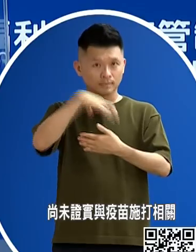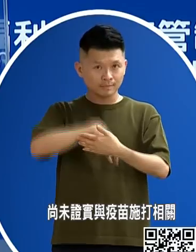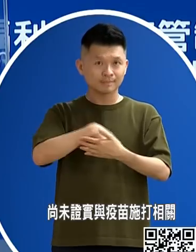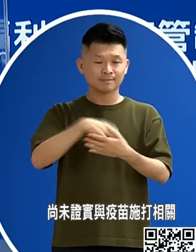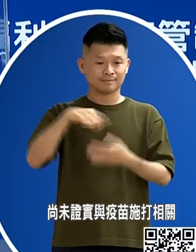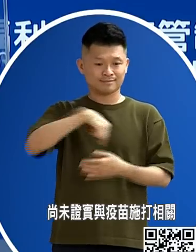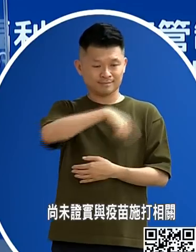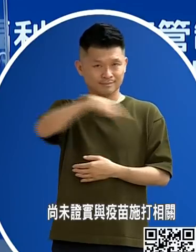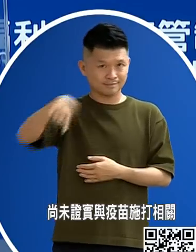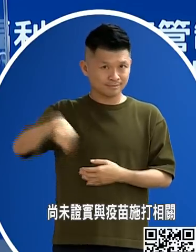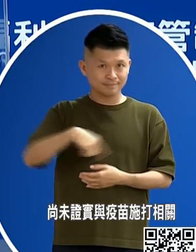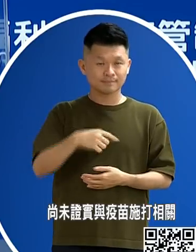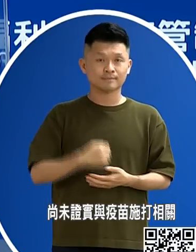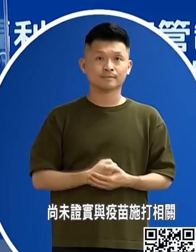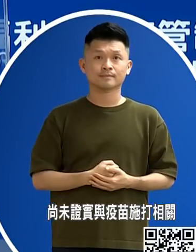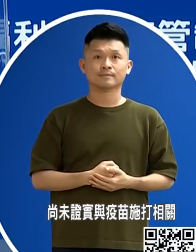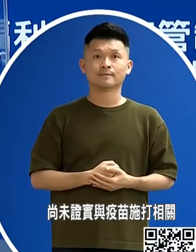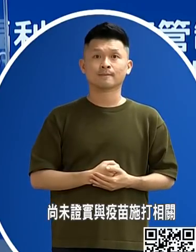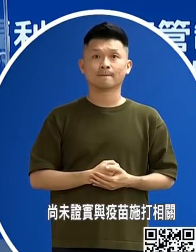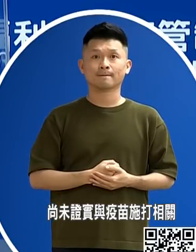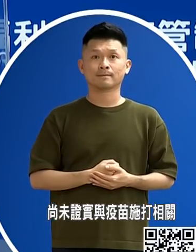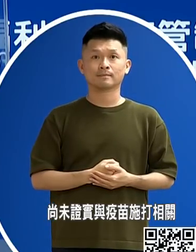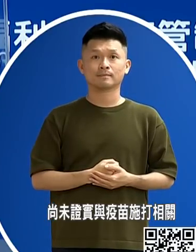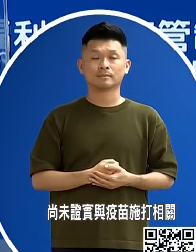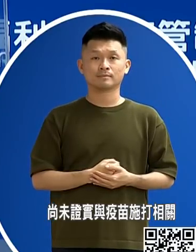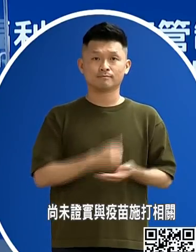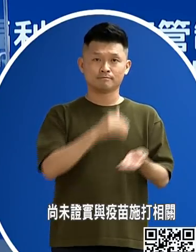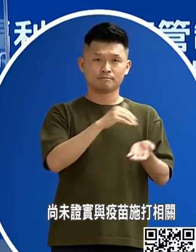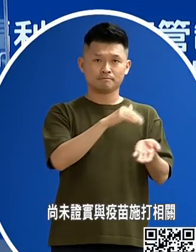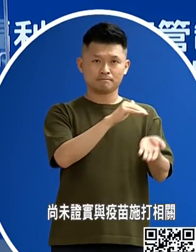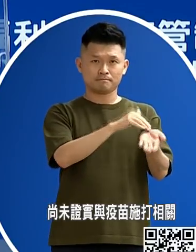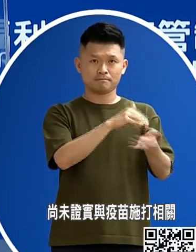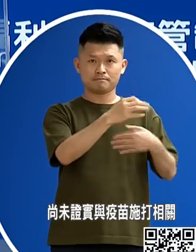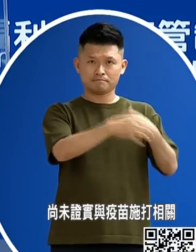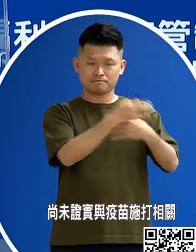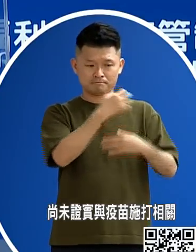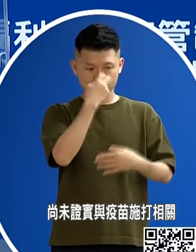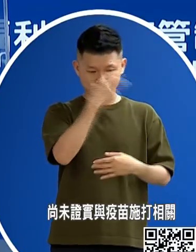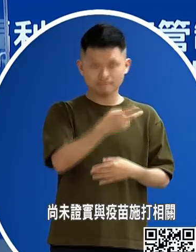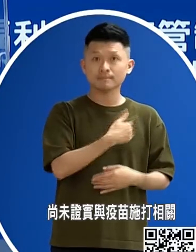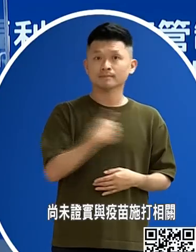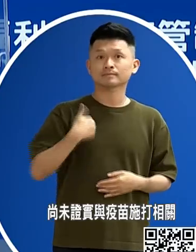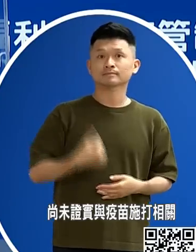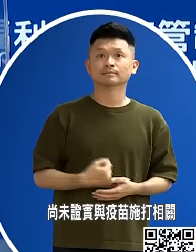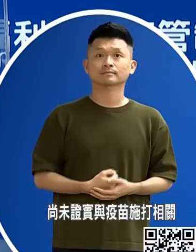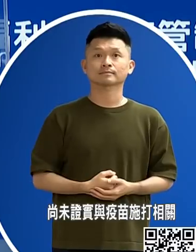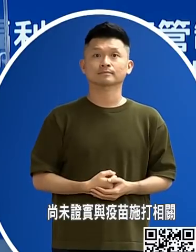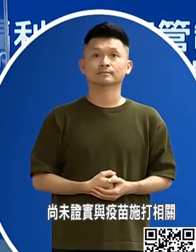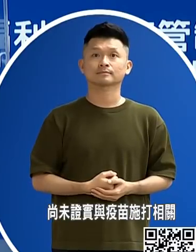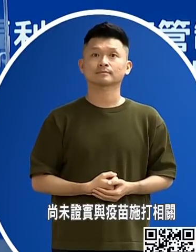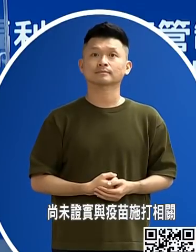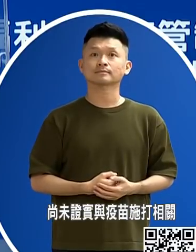人，这些就是可以来探病，可以来探病。